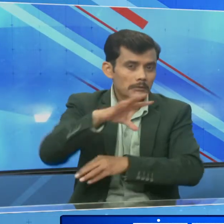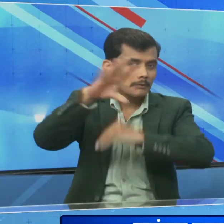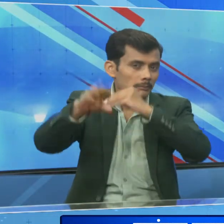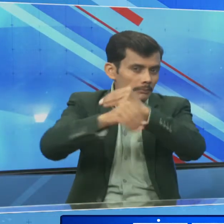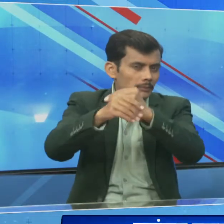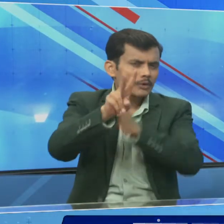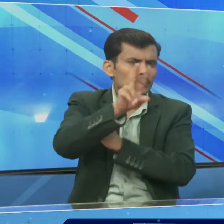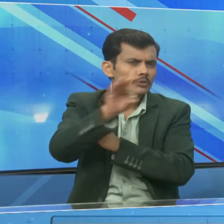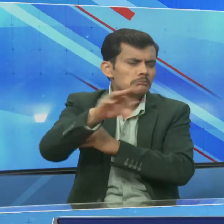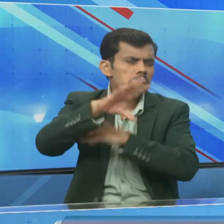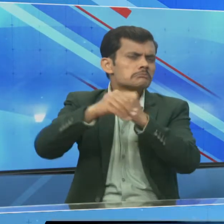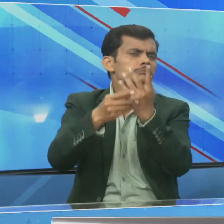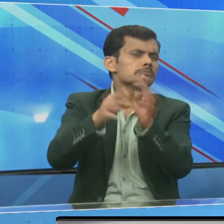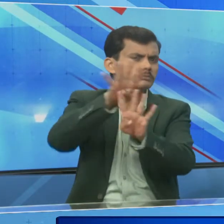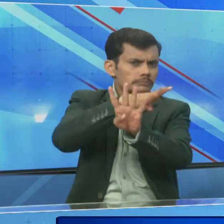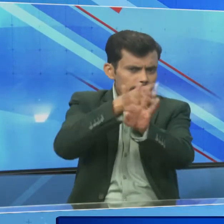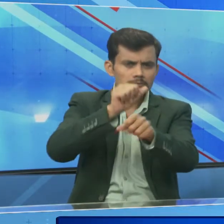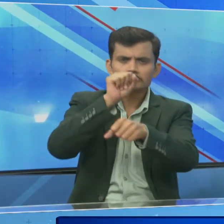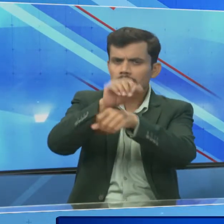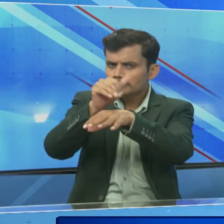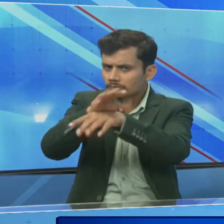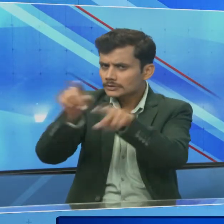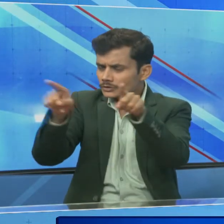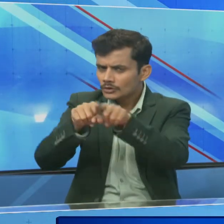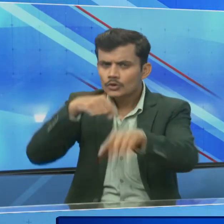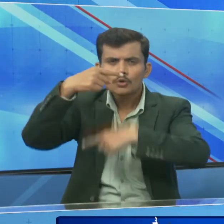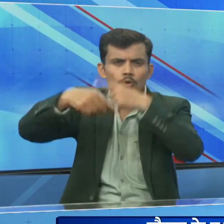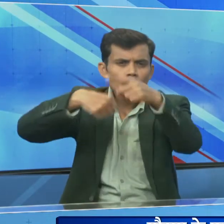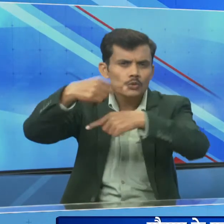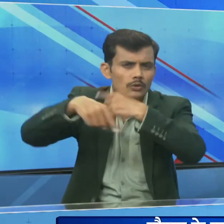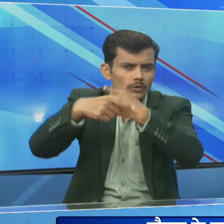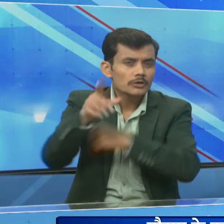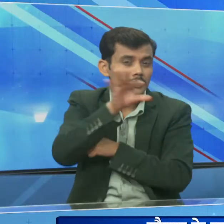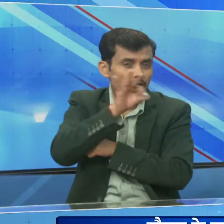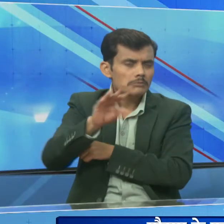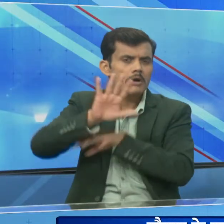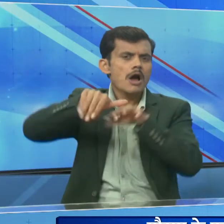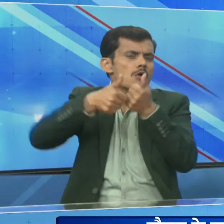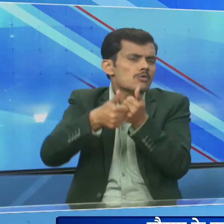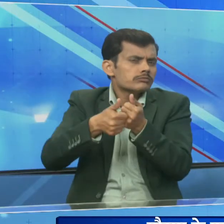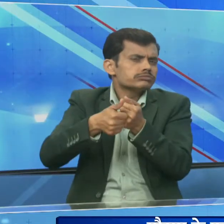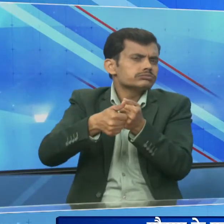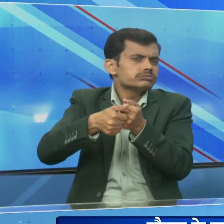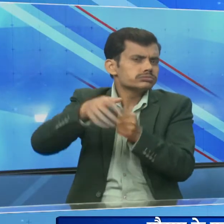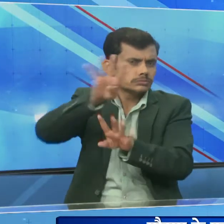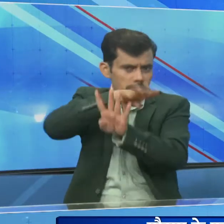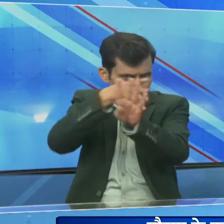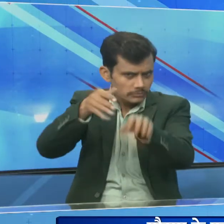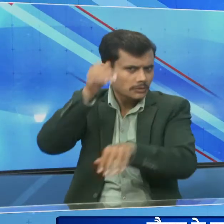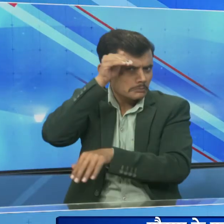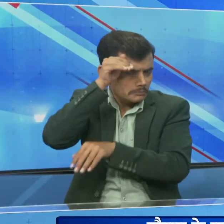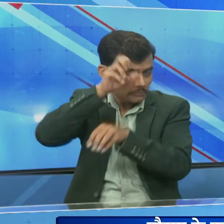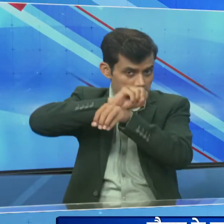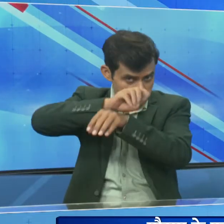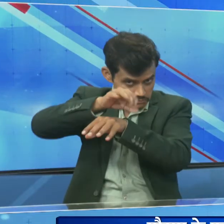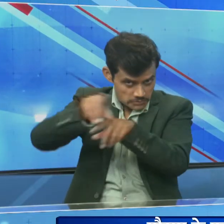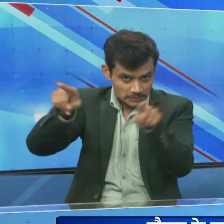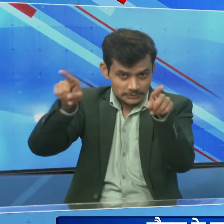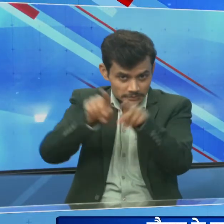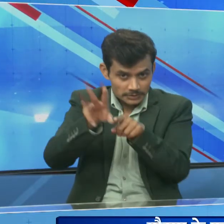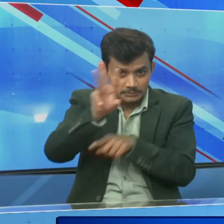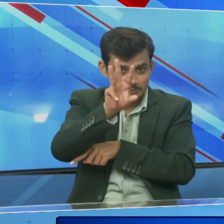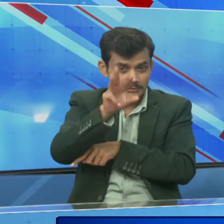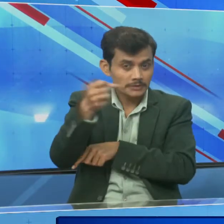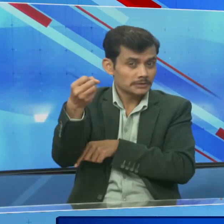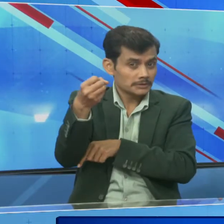में कैसे होने वाले जारी कर दे रहे हैं, और हर दिन हम नेक्स्ट 7 डेज़ का फोरकास्ट भी दे रहे हैं। अभी ऑलरेडी अप्रैल महीने का फर्स्ट हफ्ता में